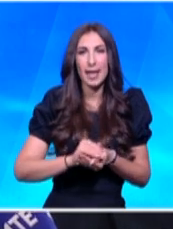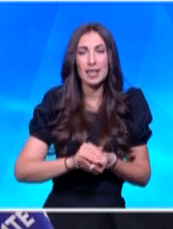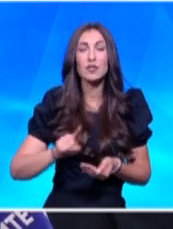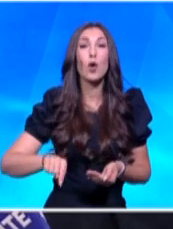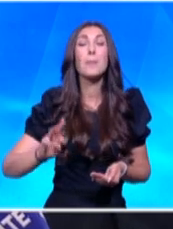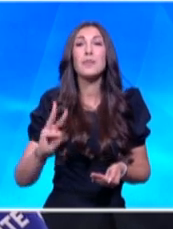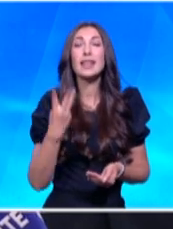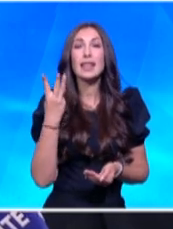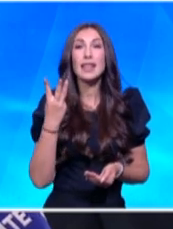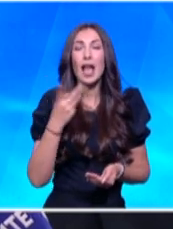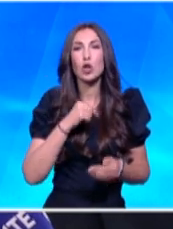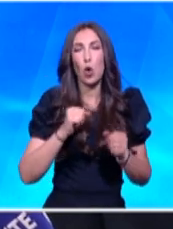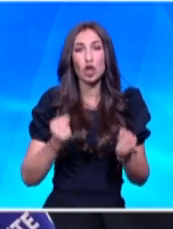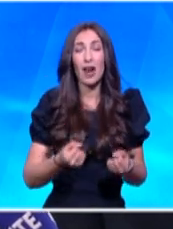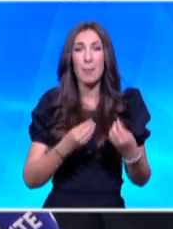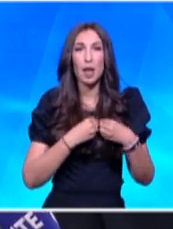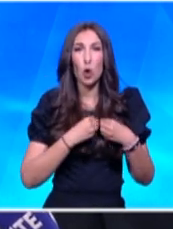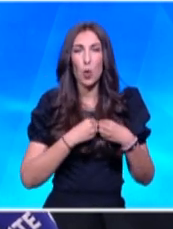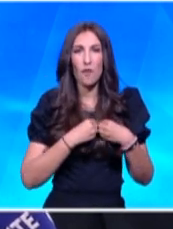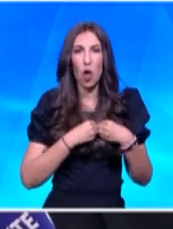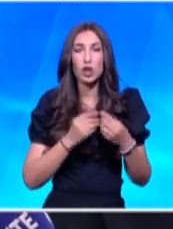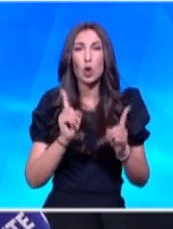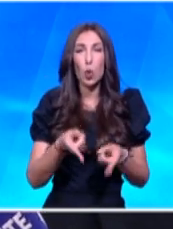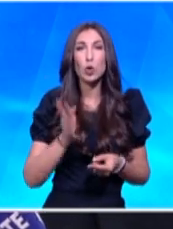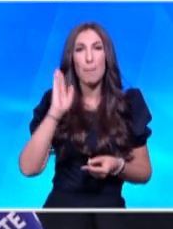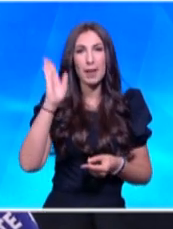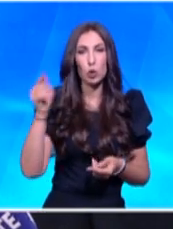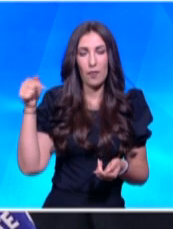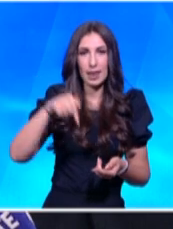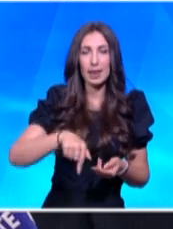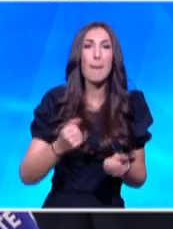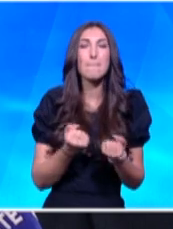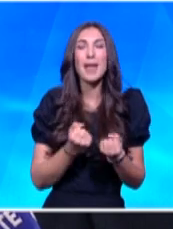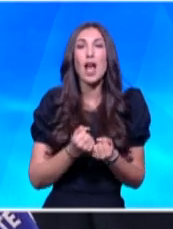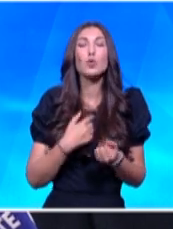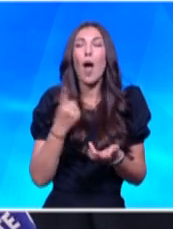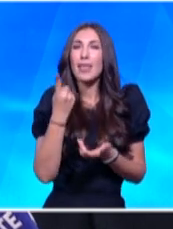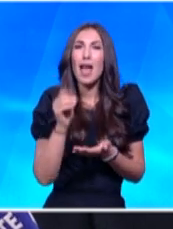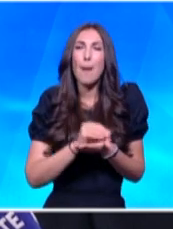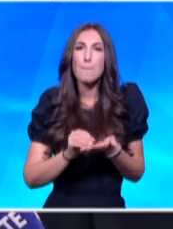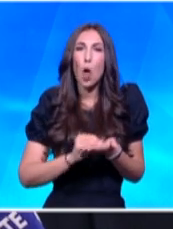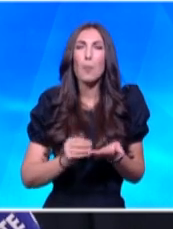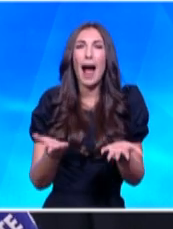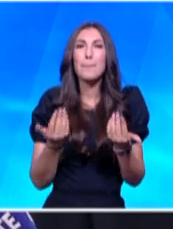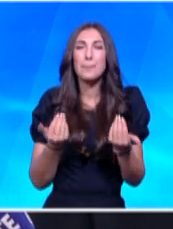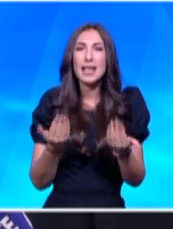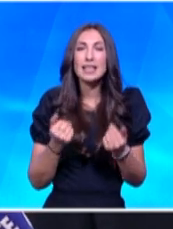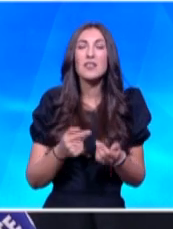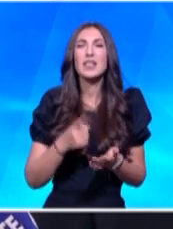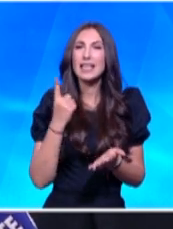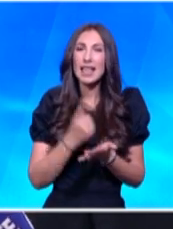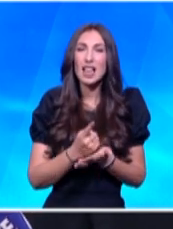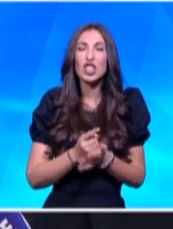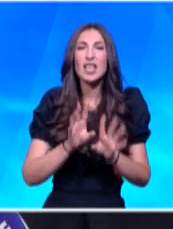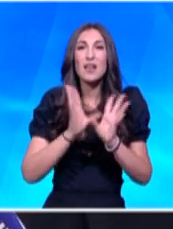трето, очакваме доброволци, които пътуват насам. Молбата е, призива, задължението